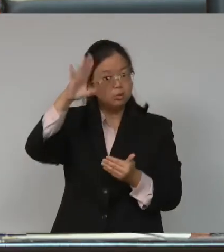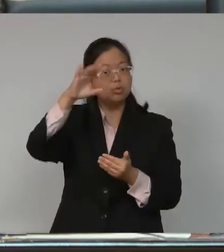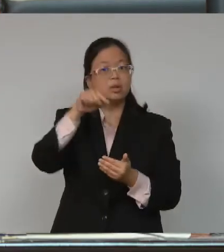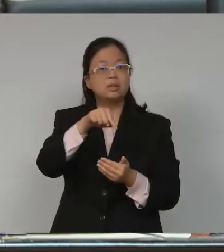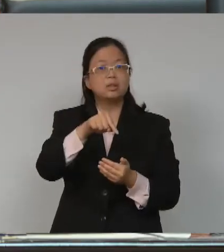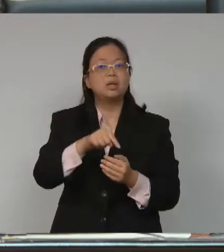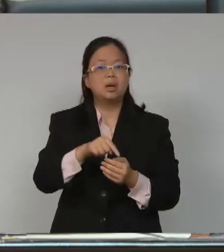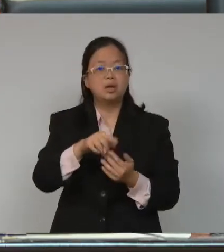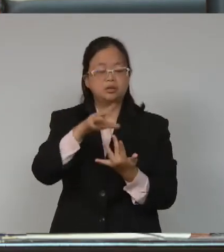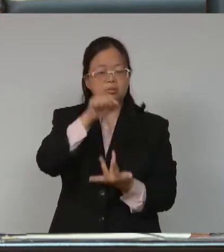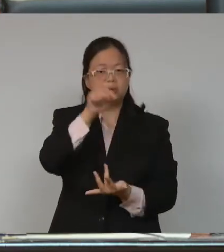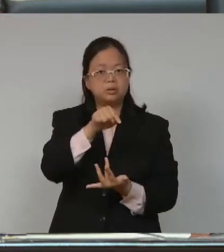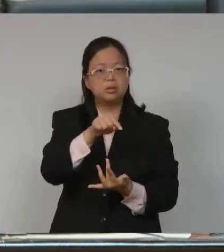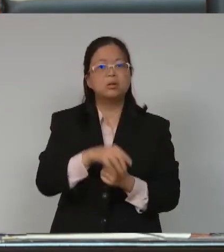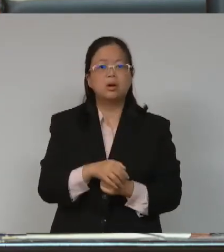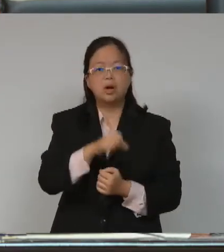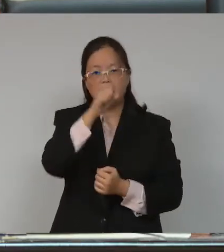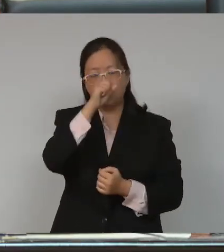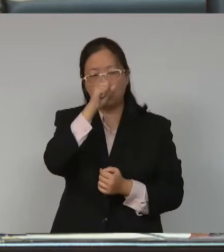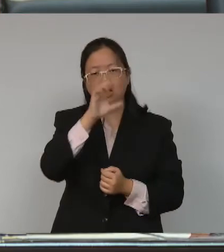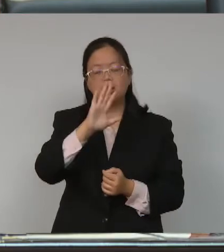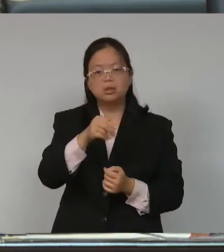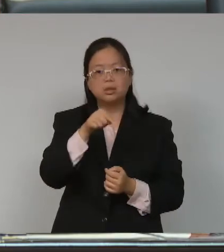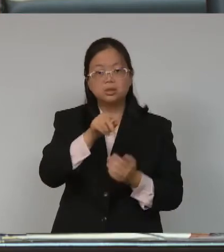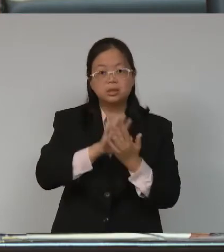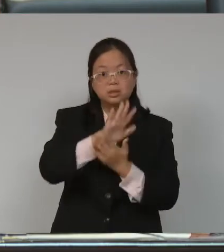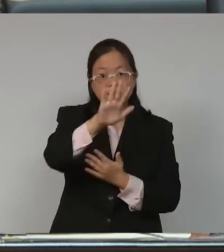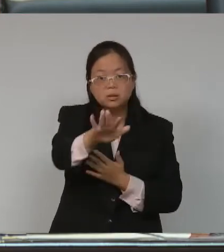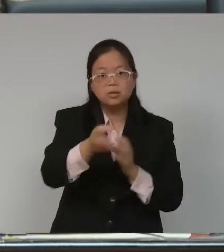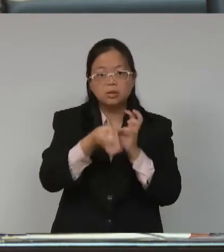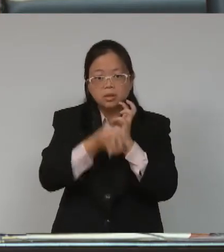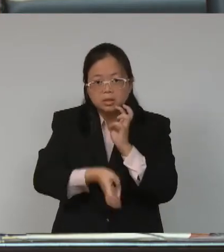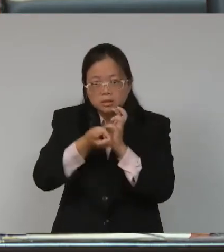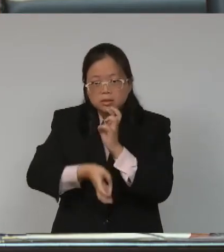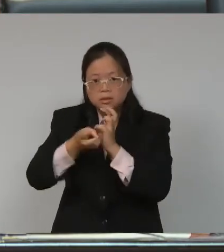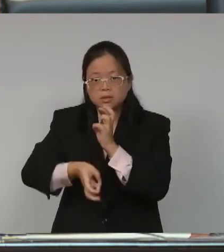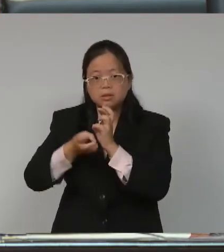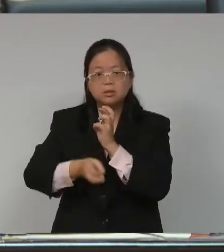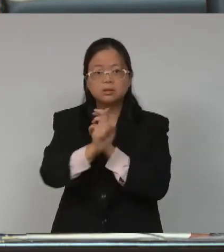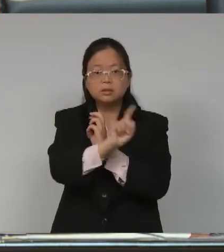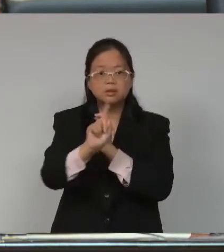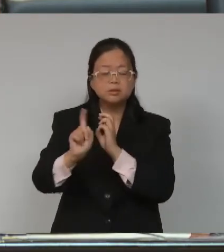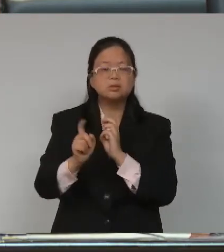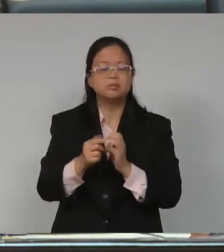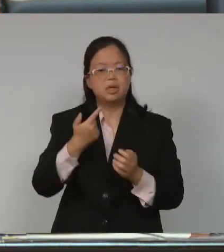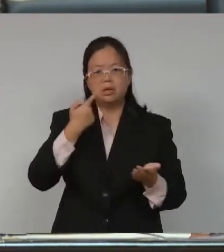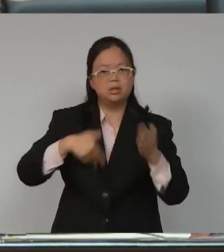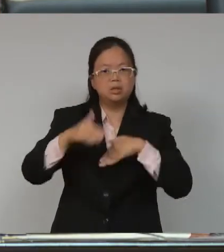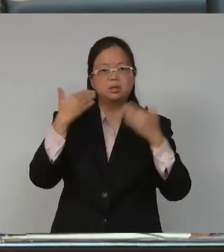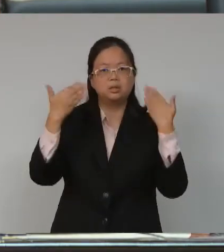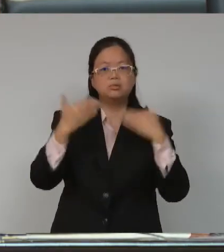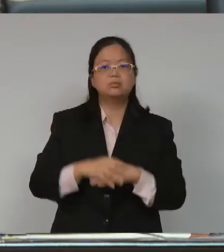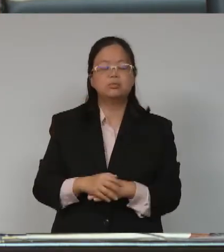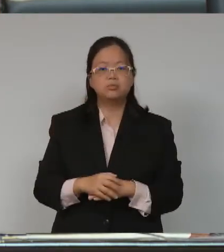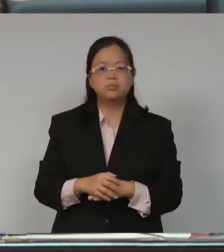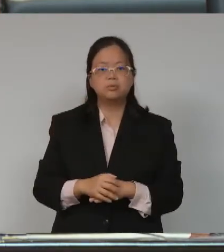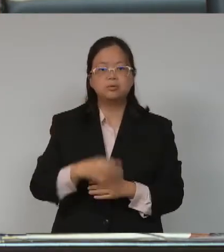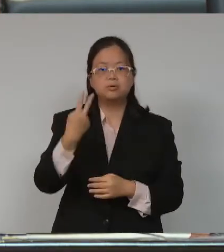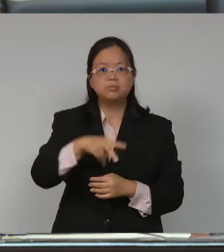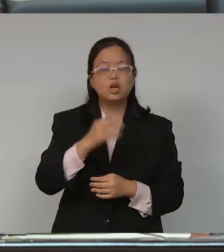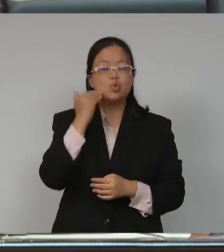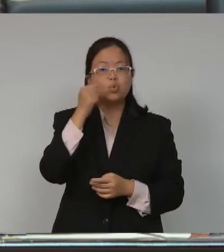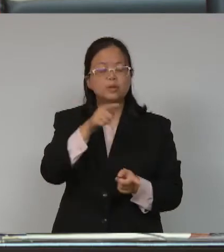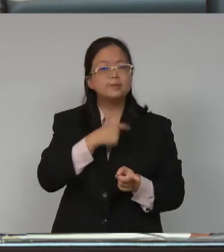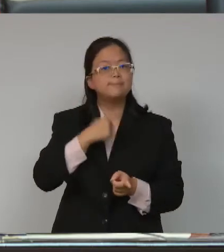它的一个规范，可能就需要再更具体，就可能要更清楚，或者说他要开